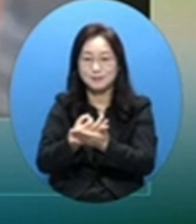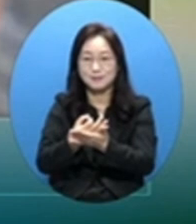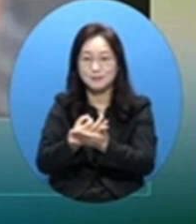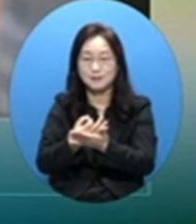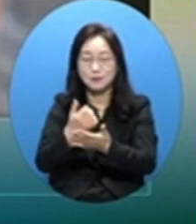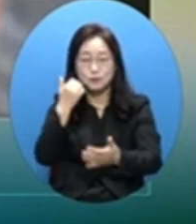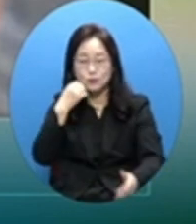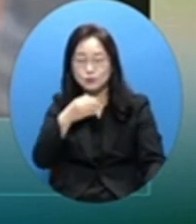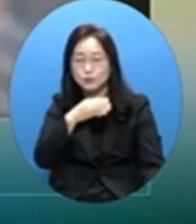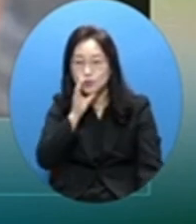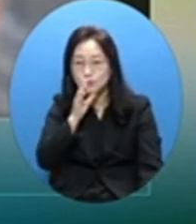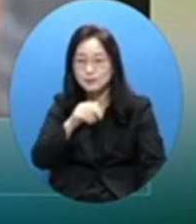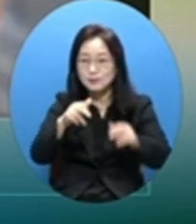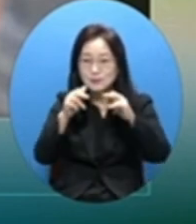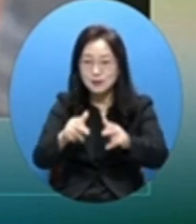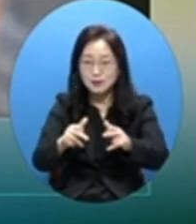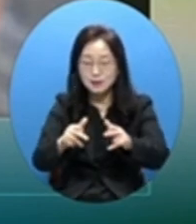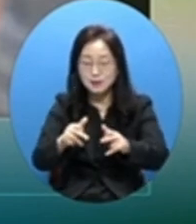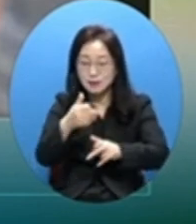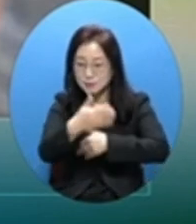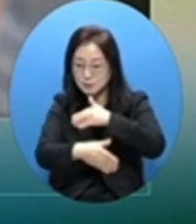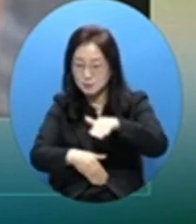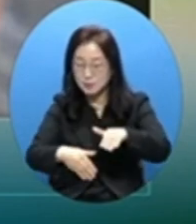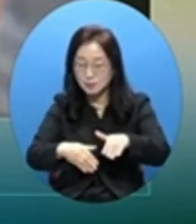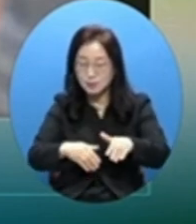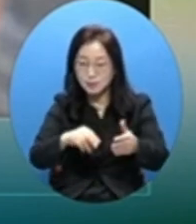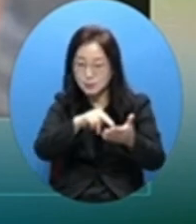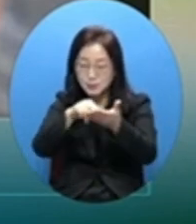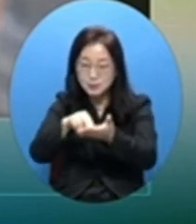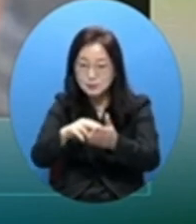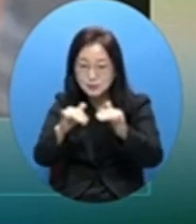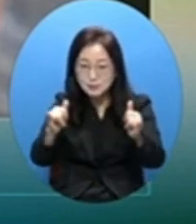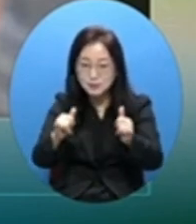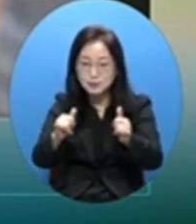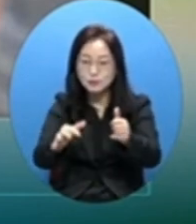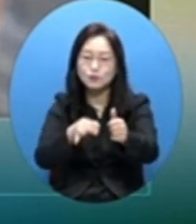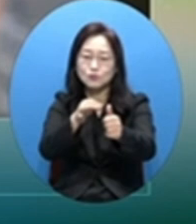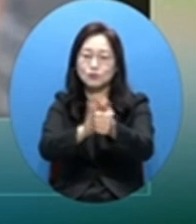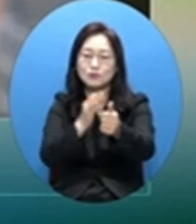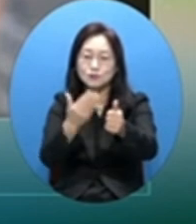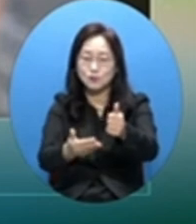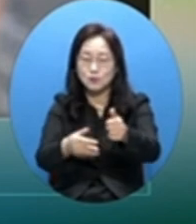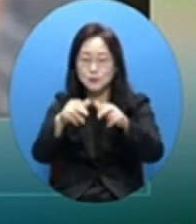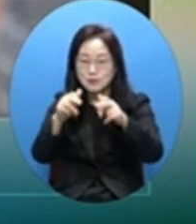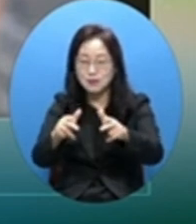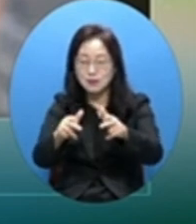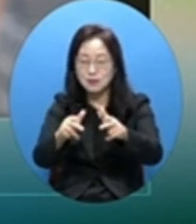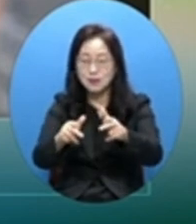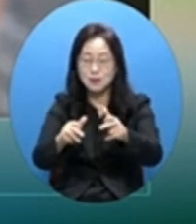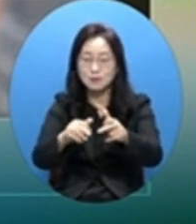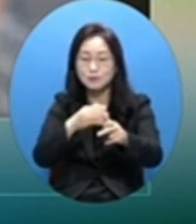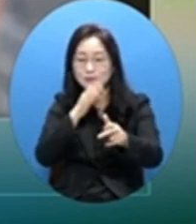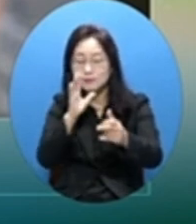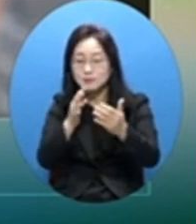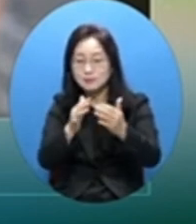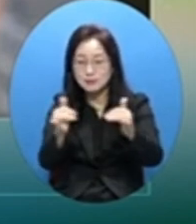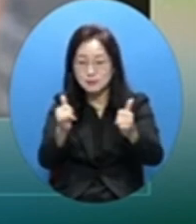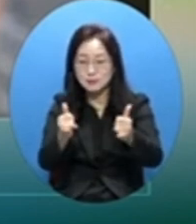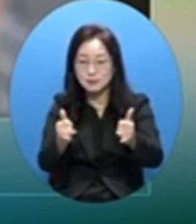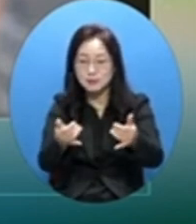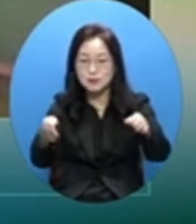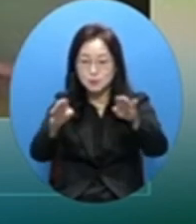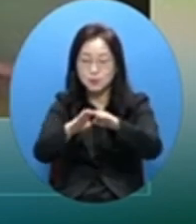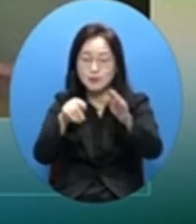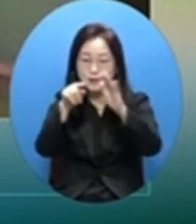노인, 장애인, 외국인 노인, 어려운 사람들에게 선물하고 쉬는 날에는 양로원, 장애인 시설, 치매센터에 가서 무료로